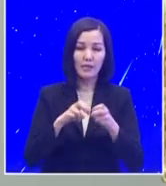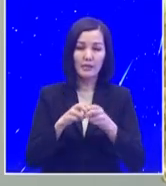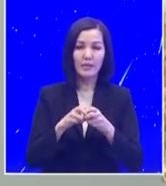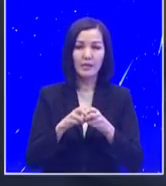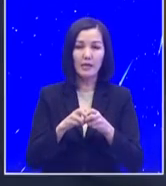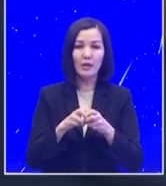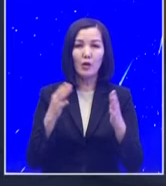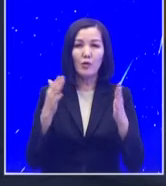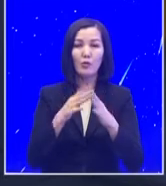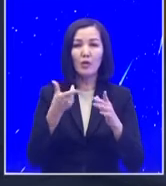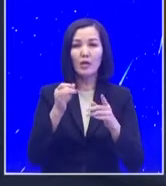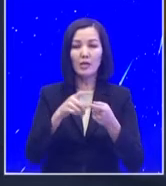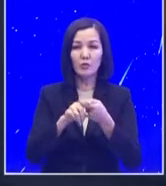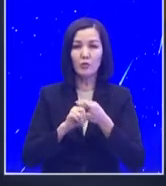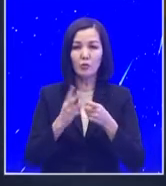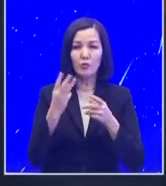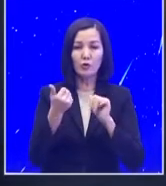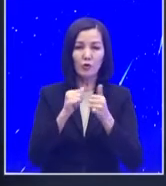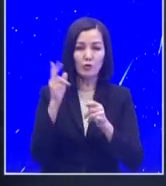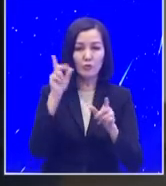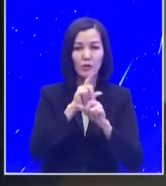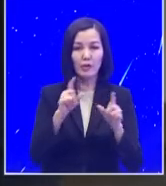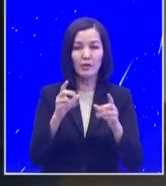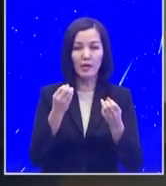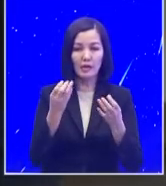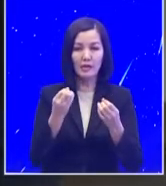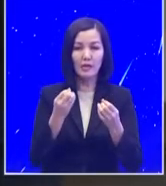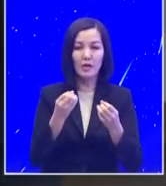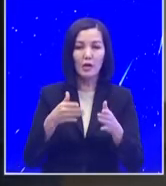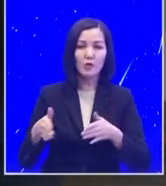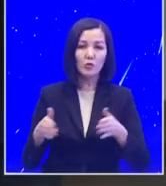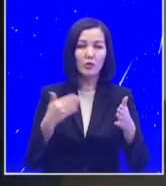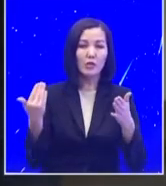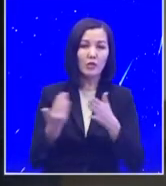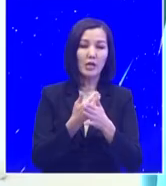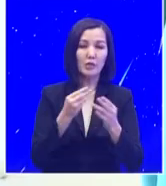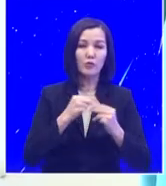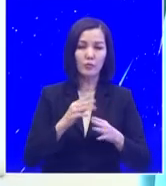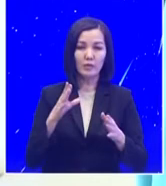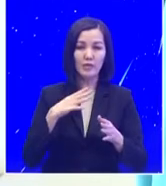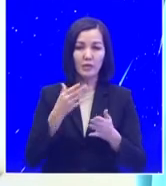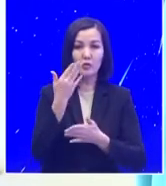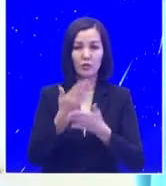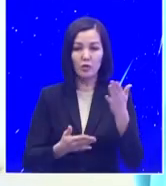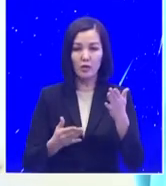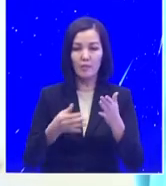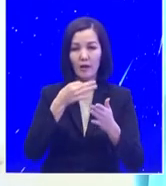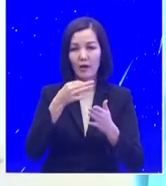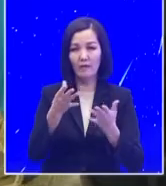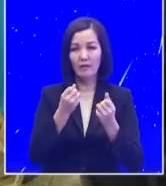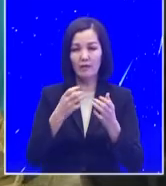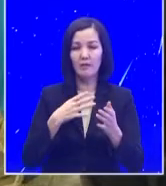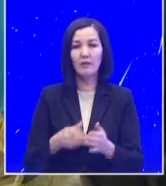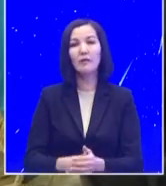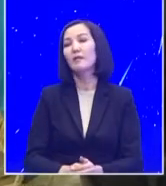қатарында баспанаға газ тарту, үш ауысымдық мектептерді жоюмен қатар жолдарды жаңарту жұмыстары болды. Әмина Құдайберген, Аманжол